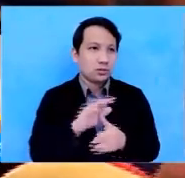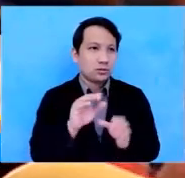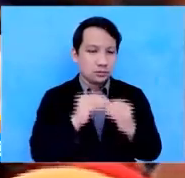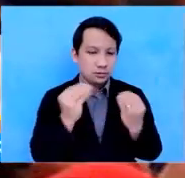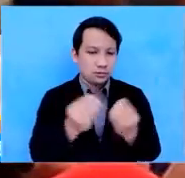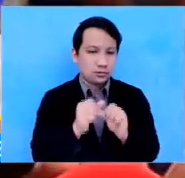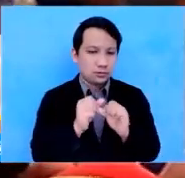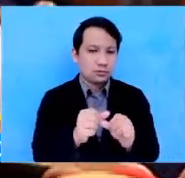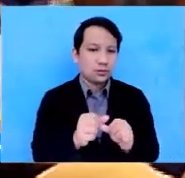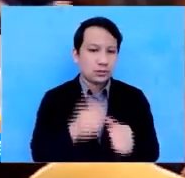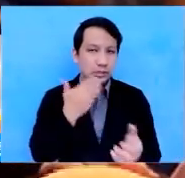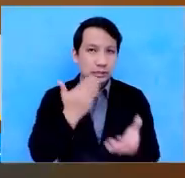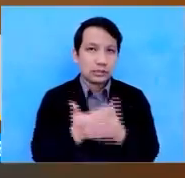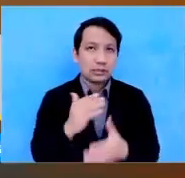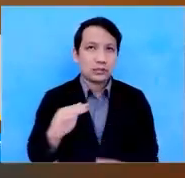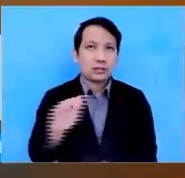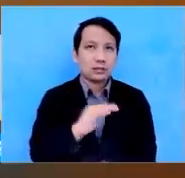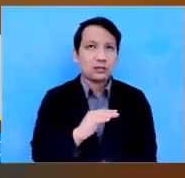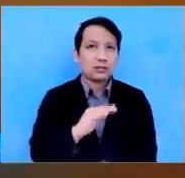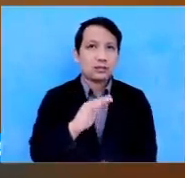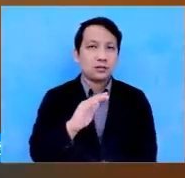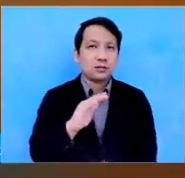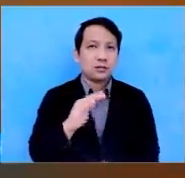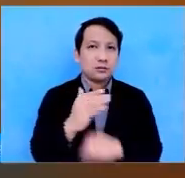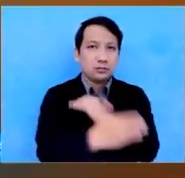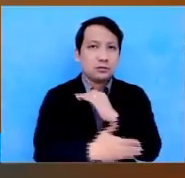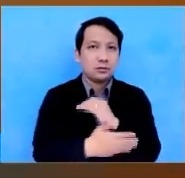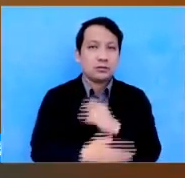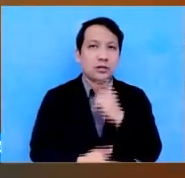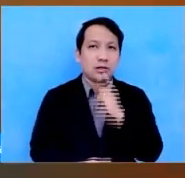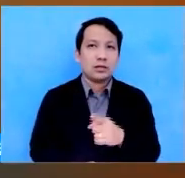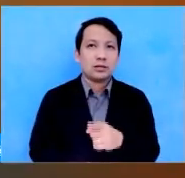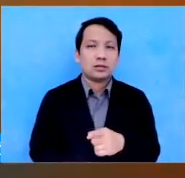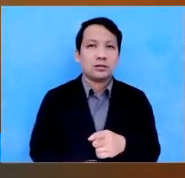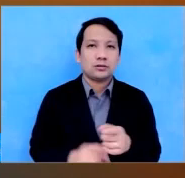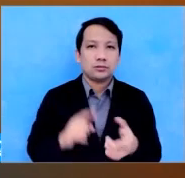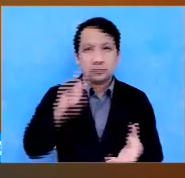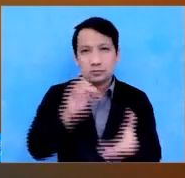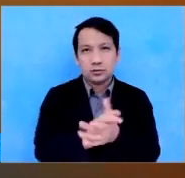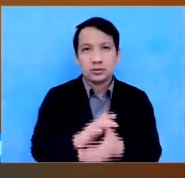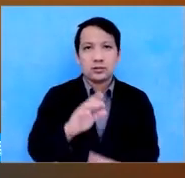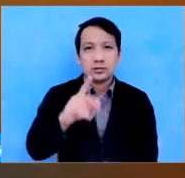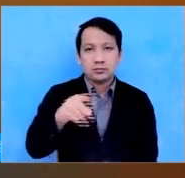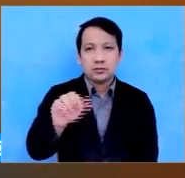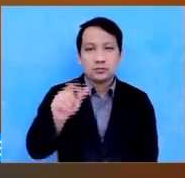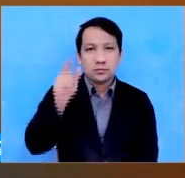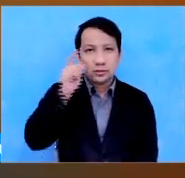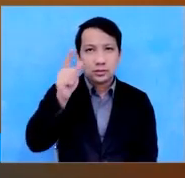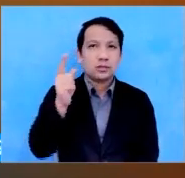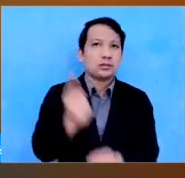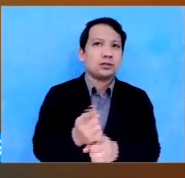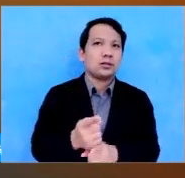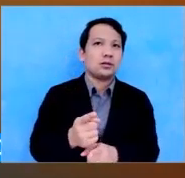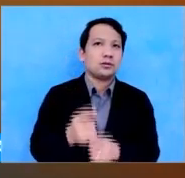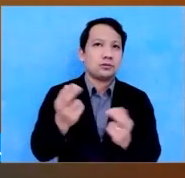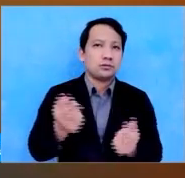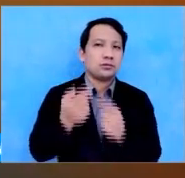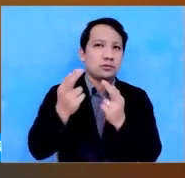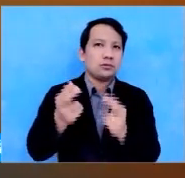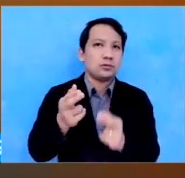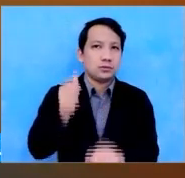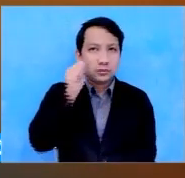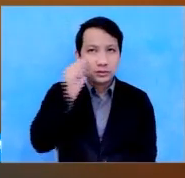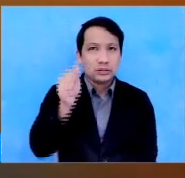at ikabubuti po ng ating bansa. Paniwala ni dating PNP Chief Panfilo Lacson, tama ang aniyay rekomendasyon ni